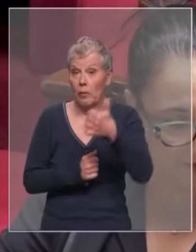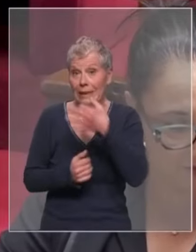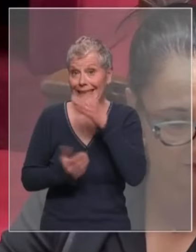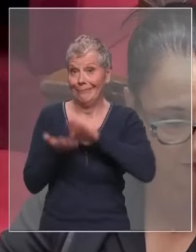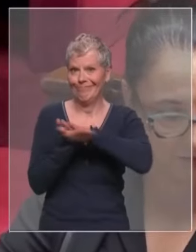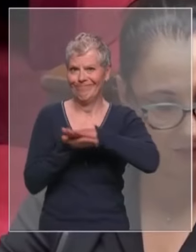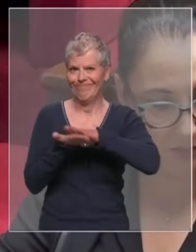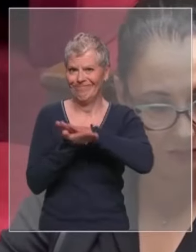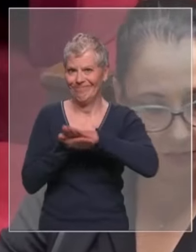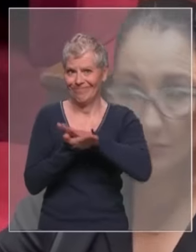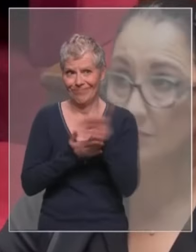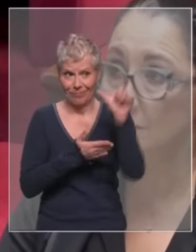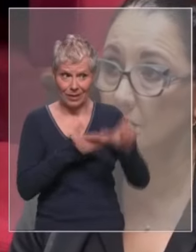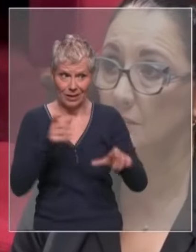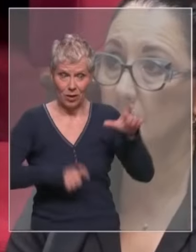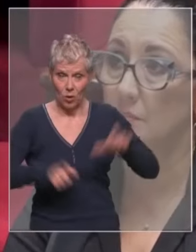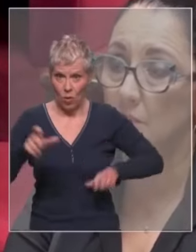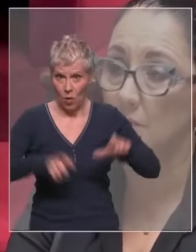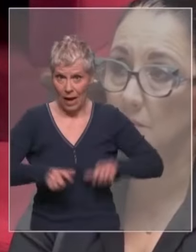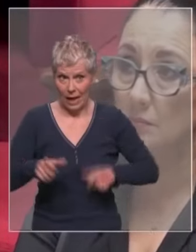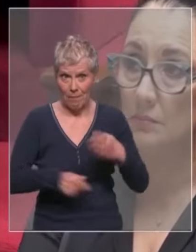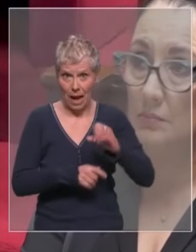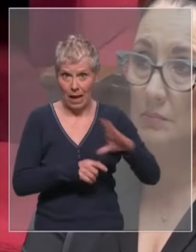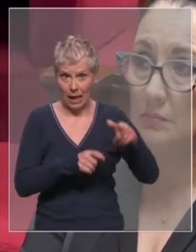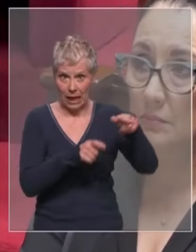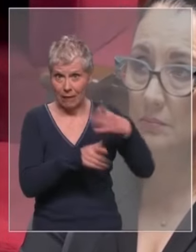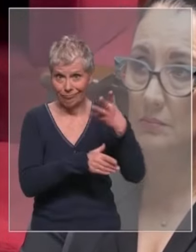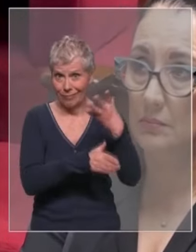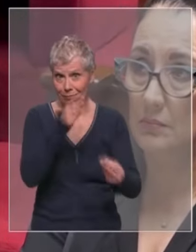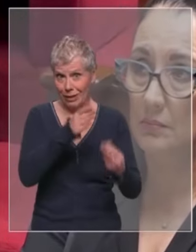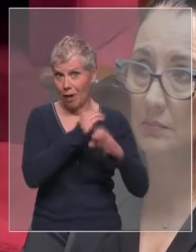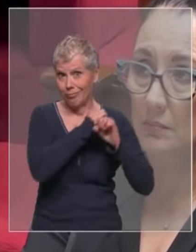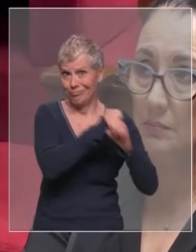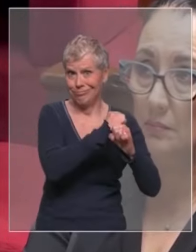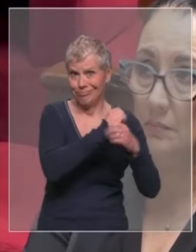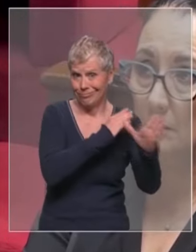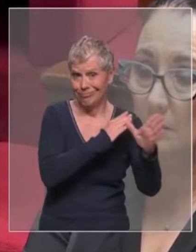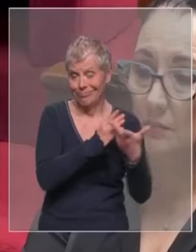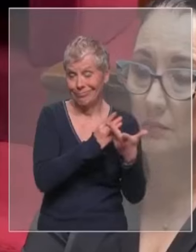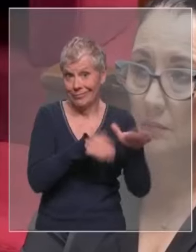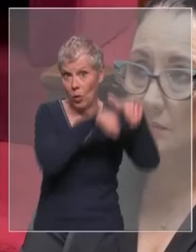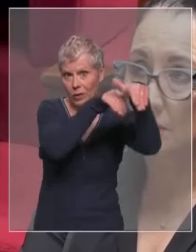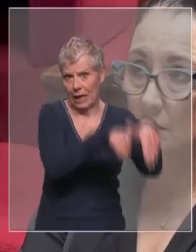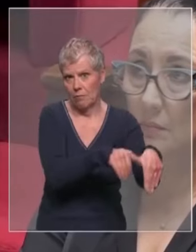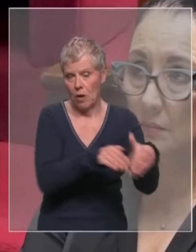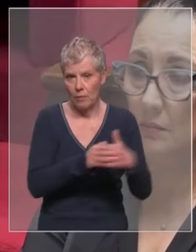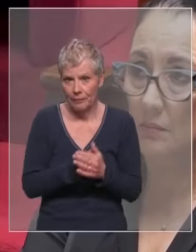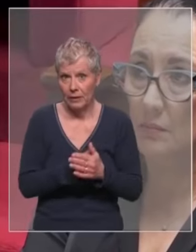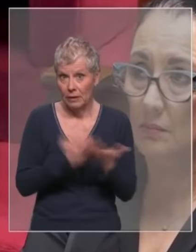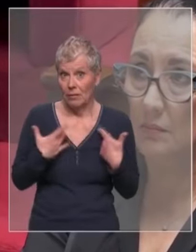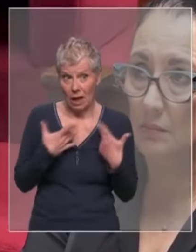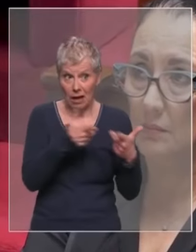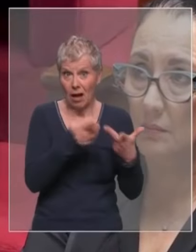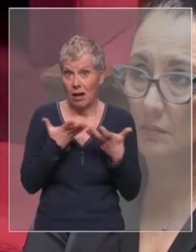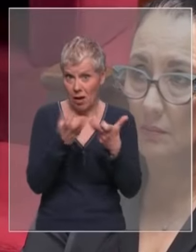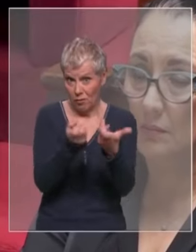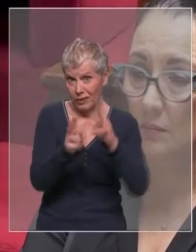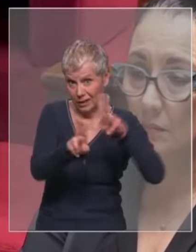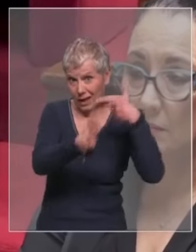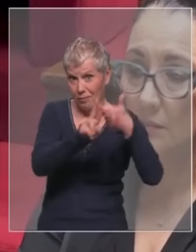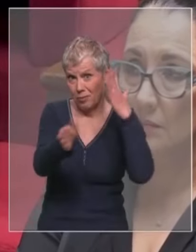d'excuser l'absence de mon collègue Marfino, qui est retenu pour des obsèques et qui aurait souhaité